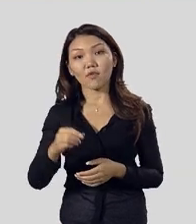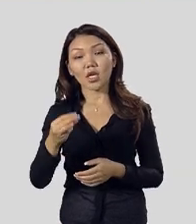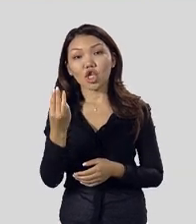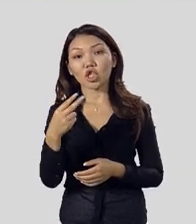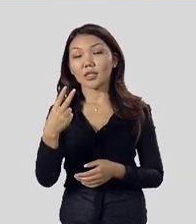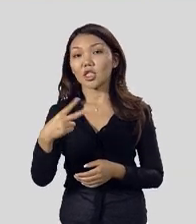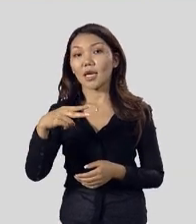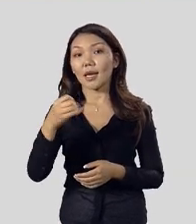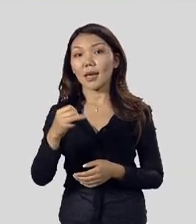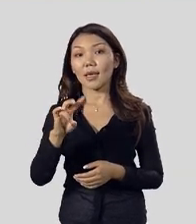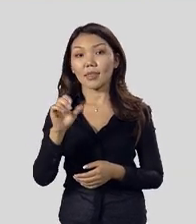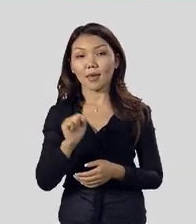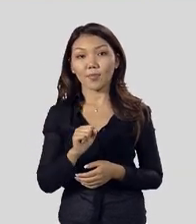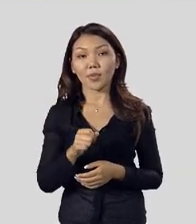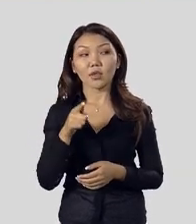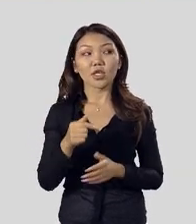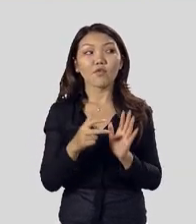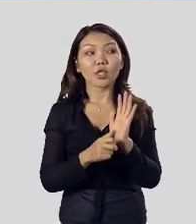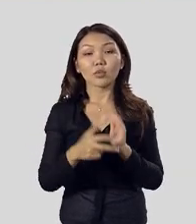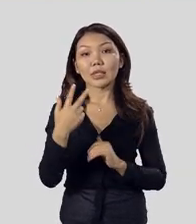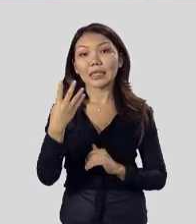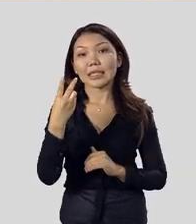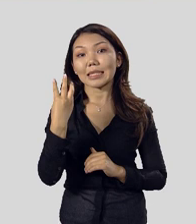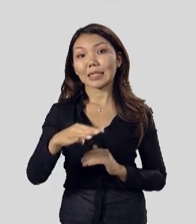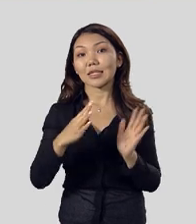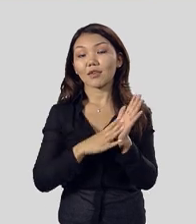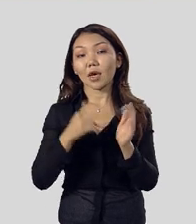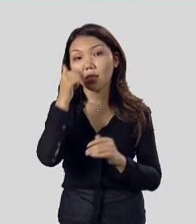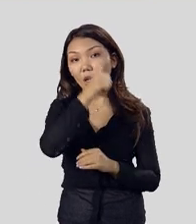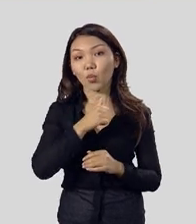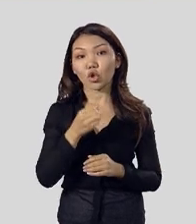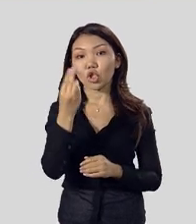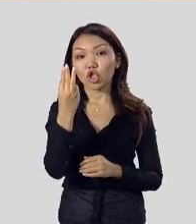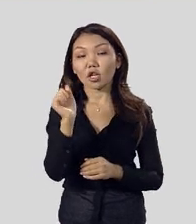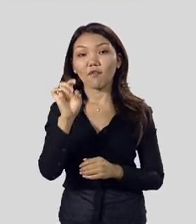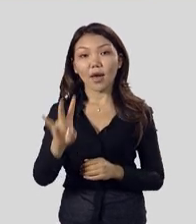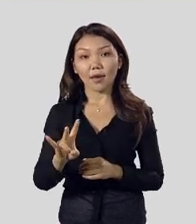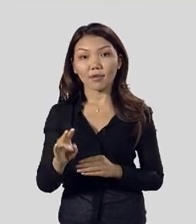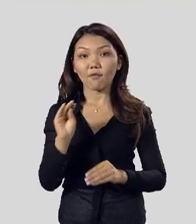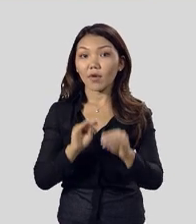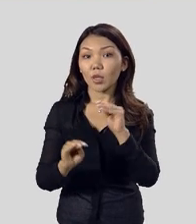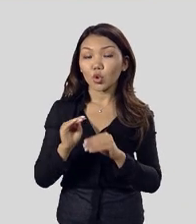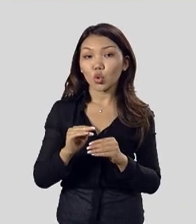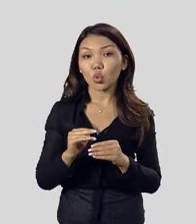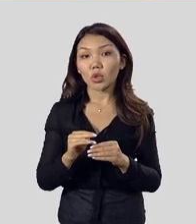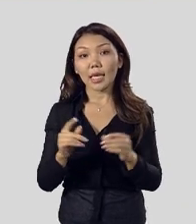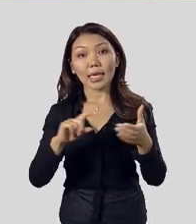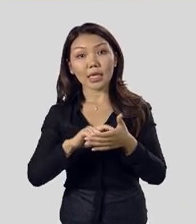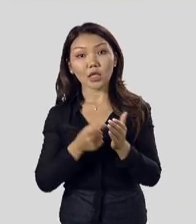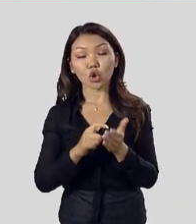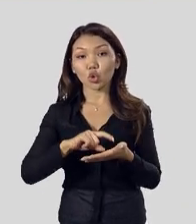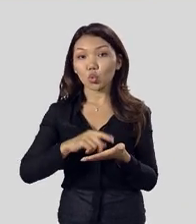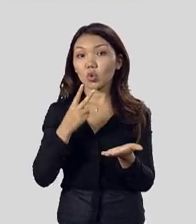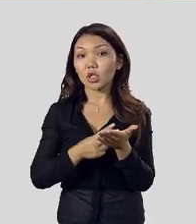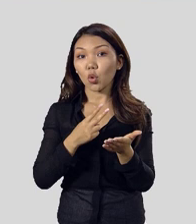в 1839 году шмат формулирует клеточную теорию в предисловии к своей